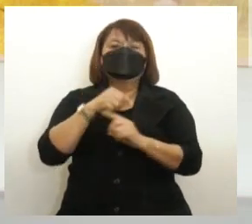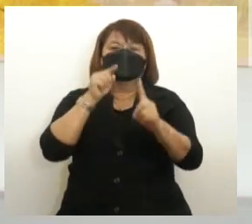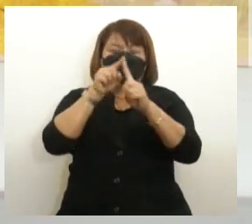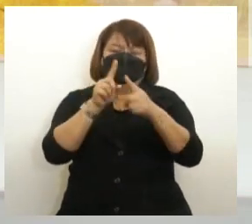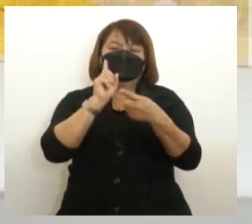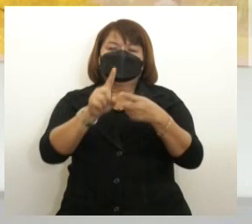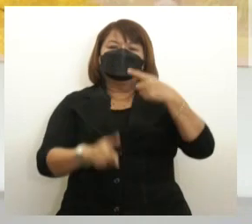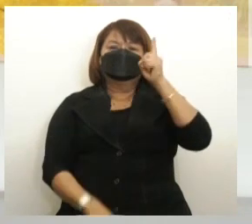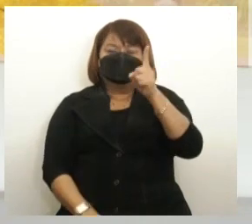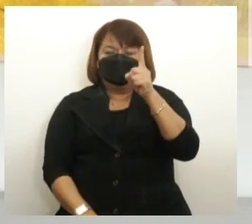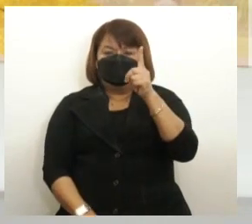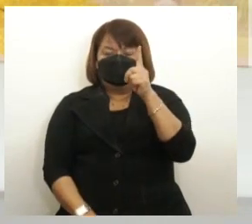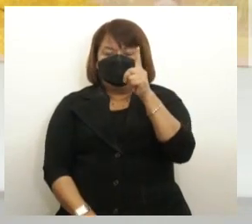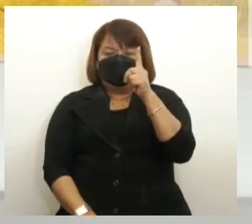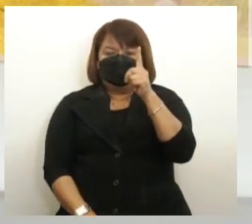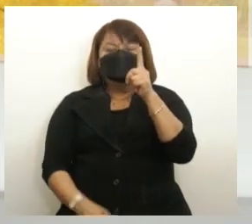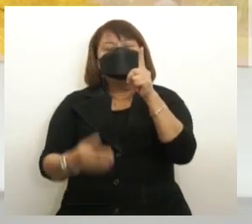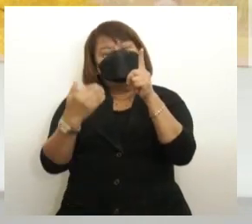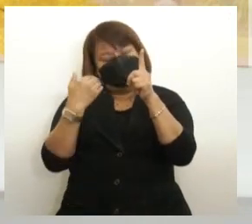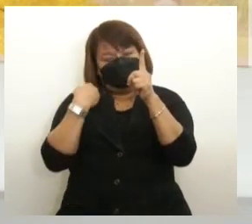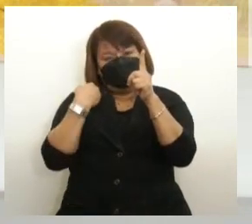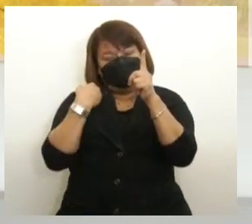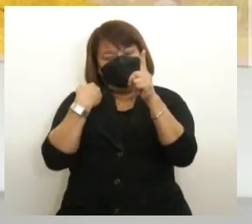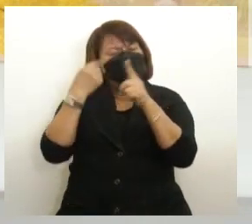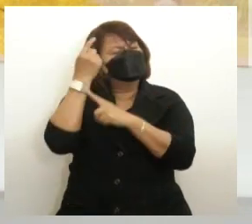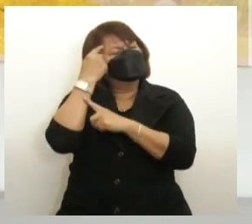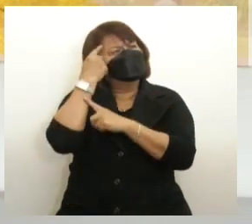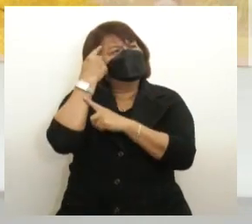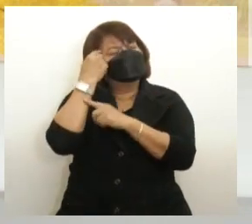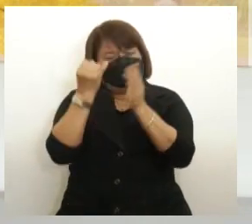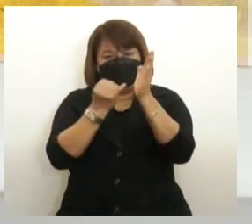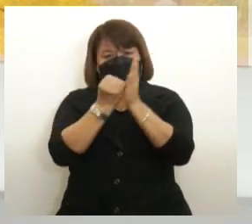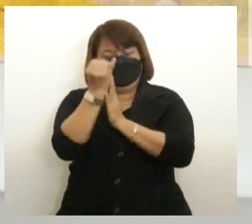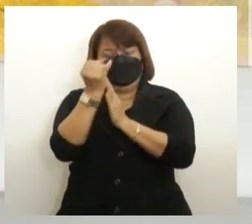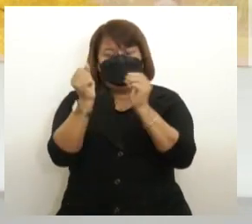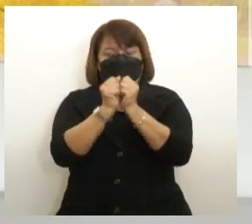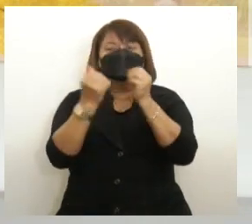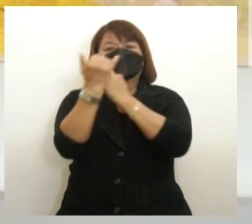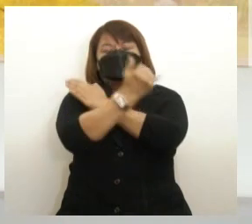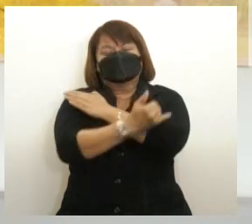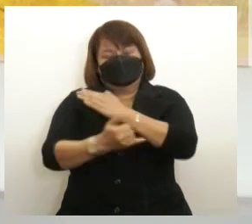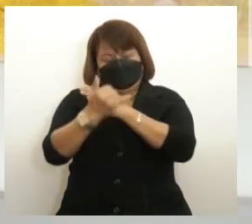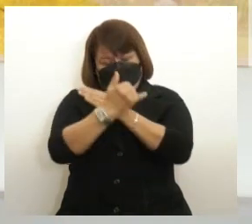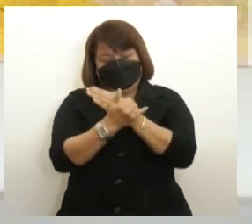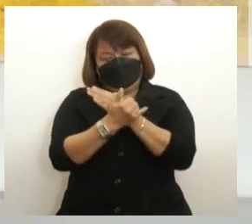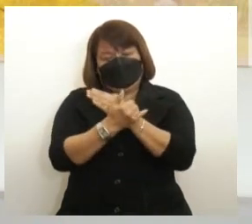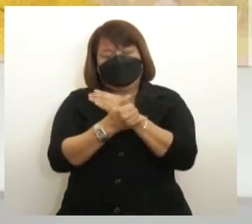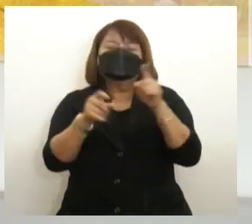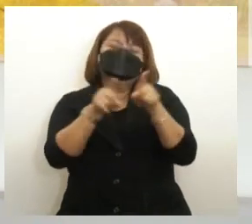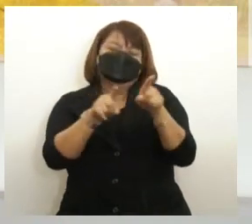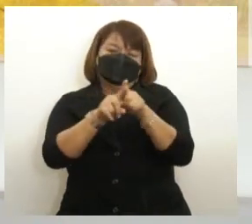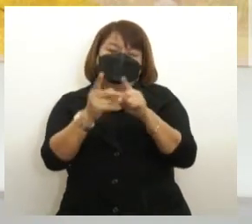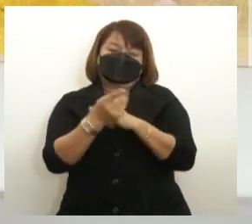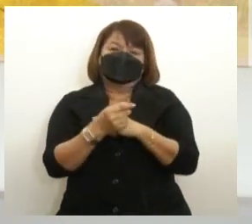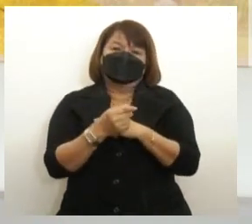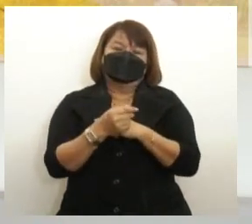ยเนี่ยการมีทัศนคติที่ถูกต้องต่อบ้านเมืองอันนี้ก็เหมือนกันวันนี้